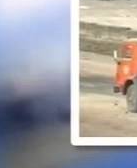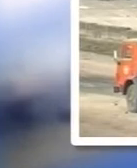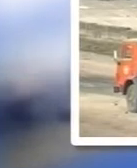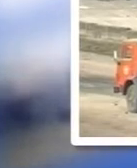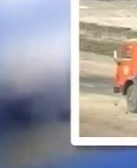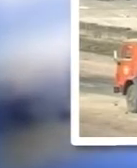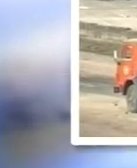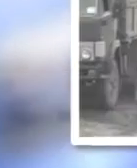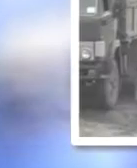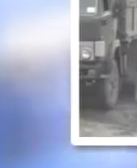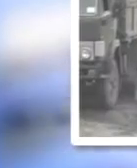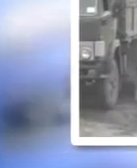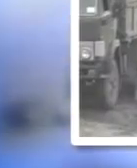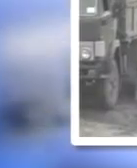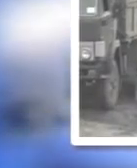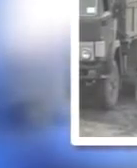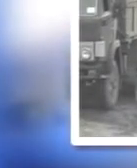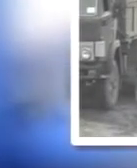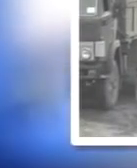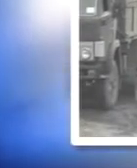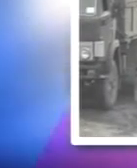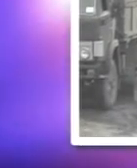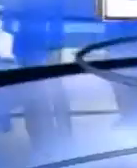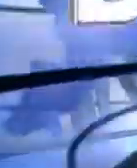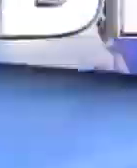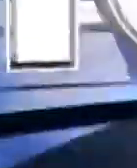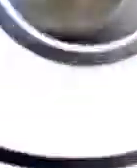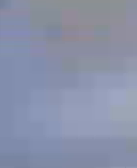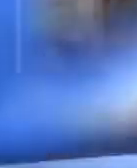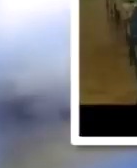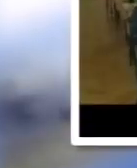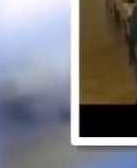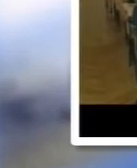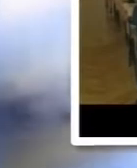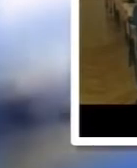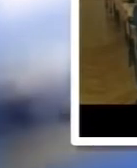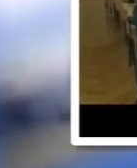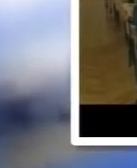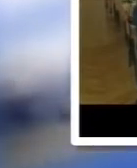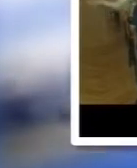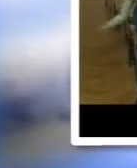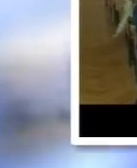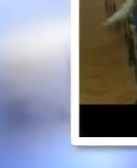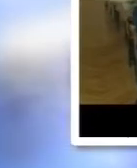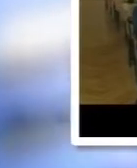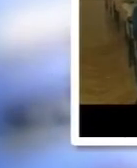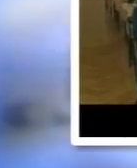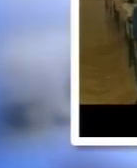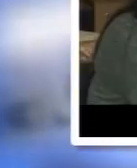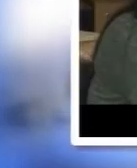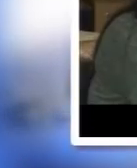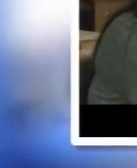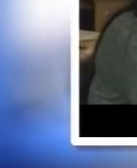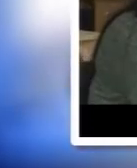Тернопільщина займає 1-е місце в Україні за приростом продукції. У 2018 році студенти